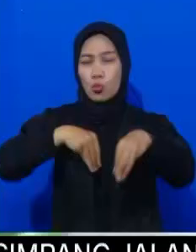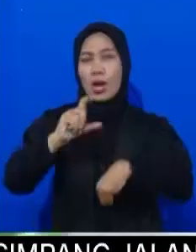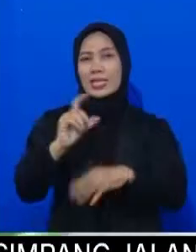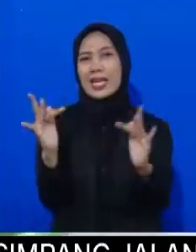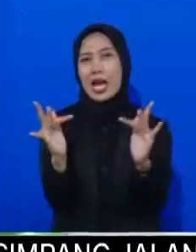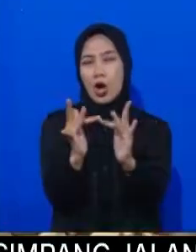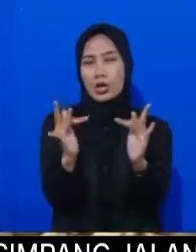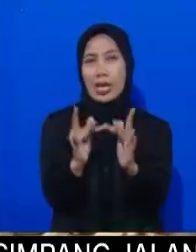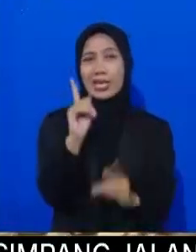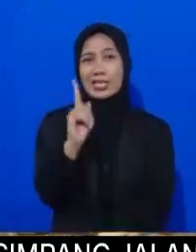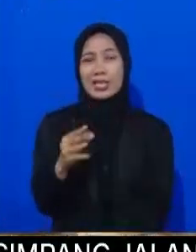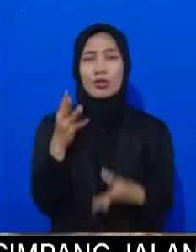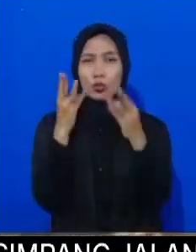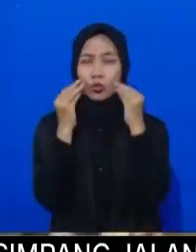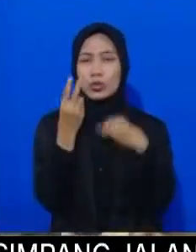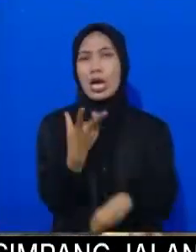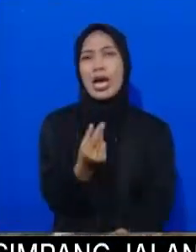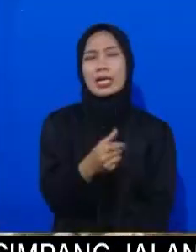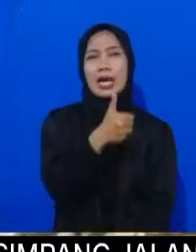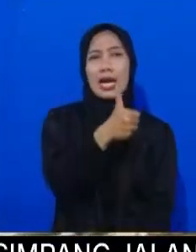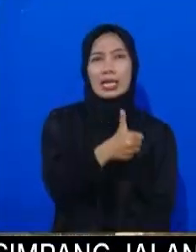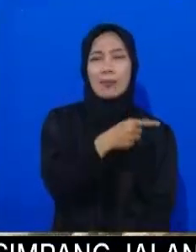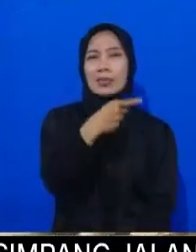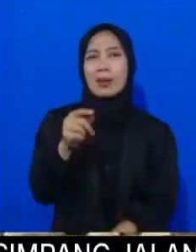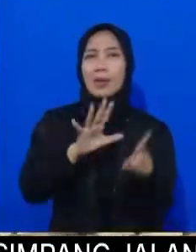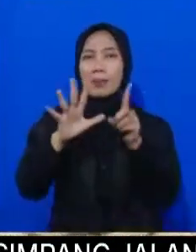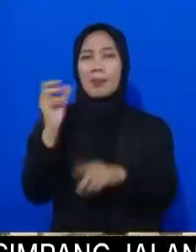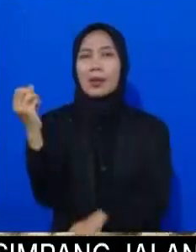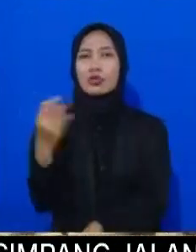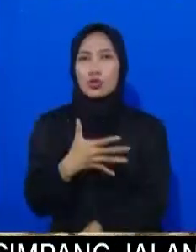per ekornya mulai dari 6 juta rupiah hingga 15 juta rupiah